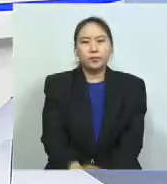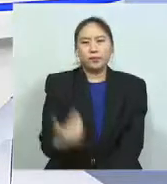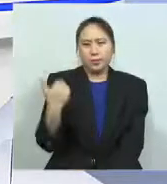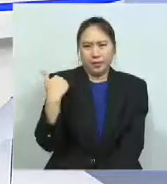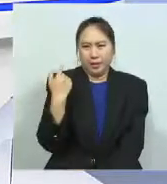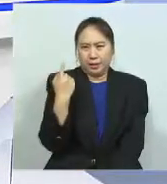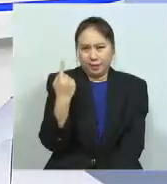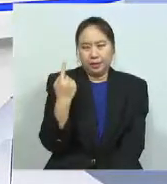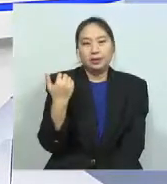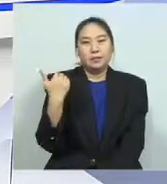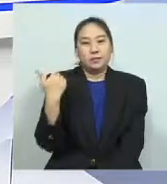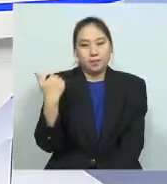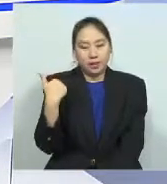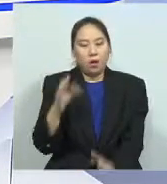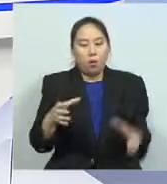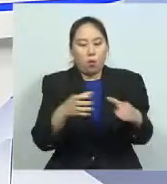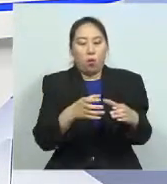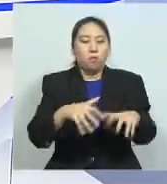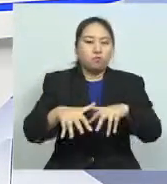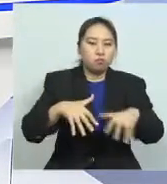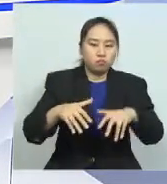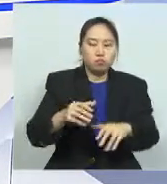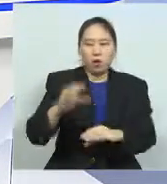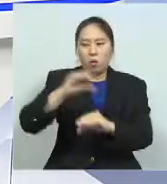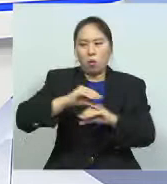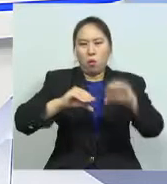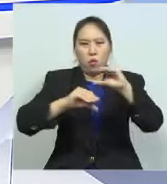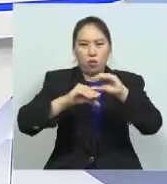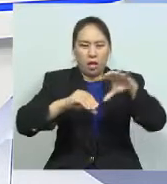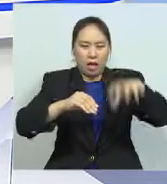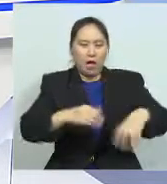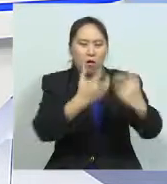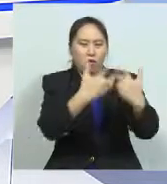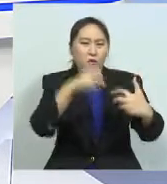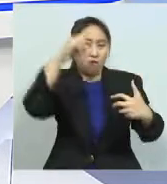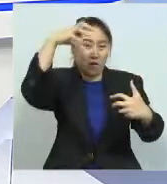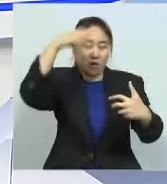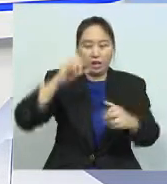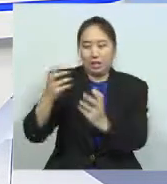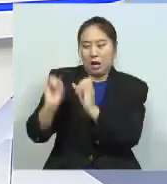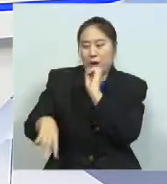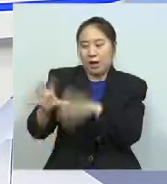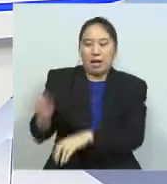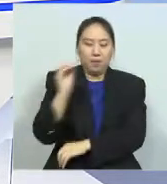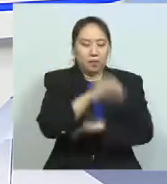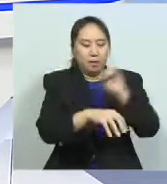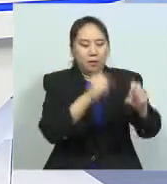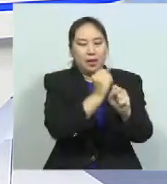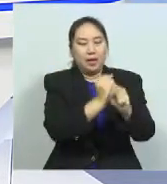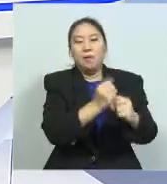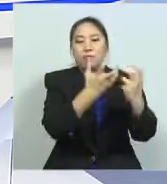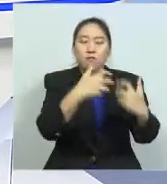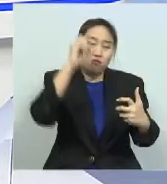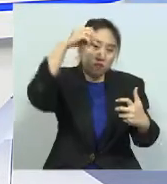มีอีกเรื่องหนึ่งนะคะที่มีการชุมนุมของกลุ่มชาวบ้านที่คัดค้านการก่อสร้างโรงไฟฟ้าพลังงานขยะในพื้นที่จังหวัดนครสวรร